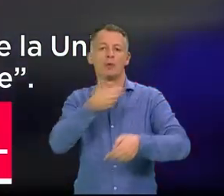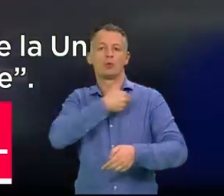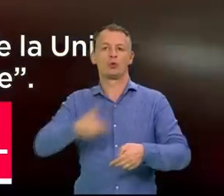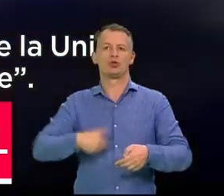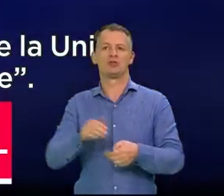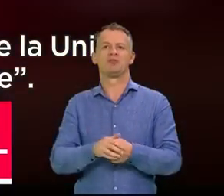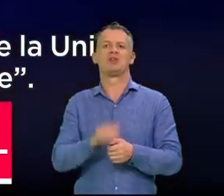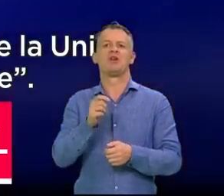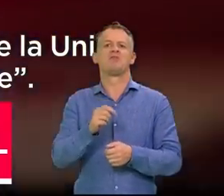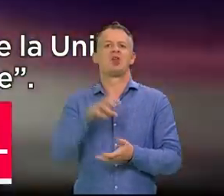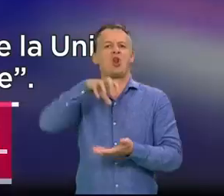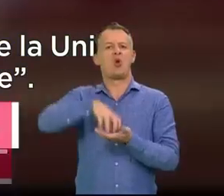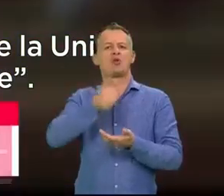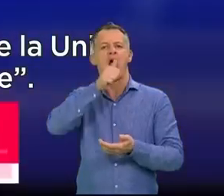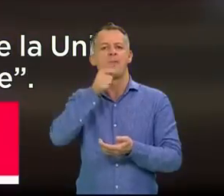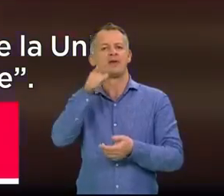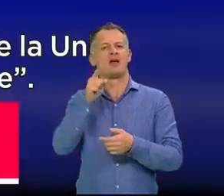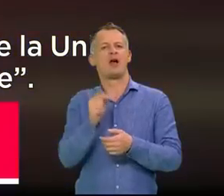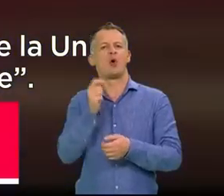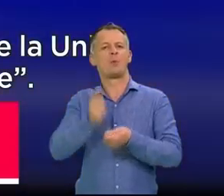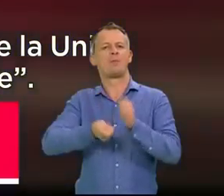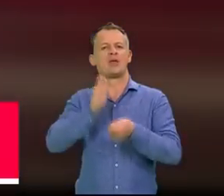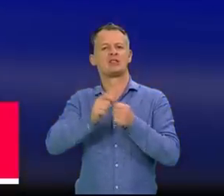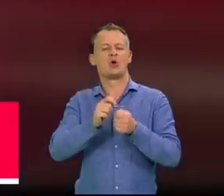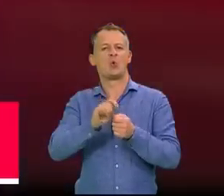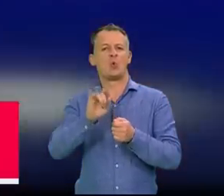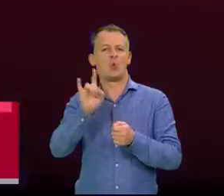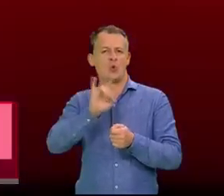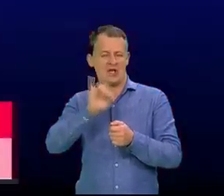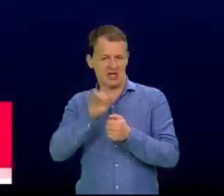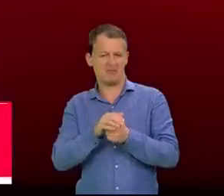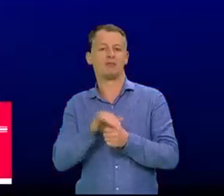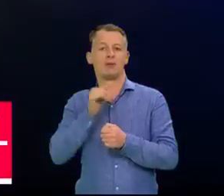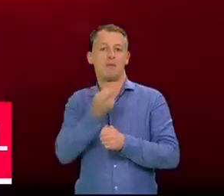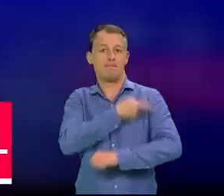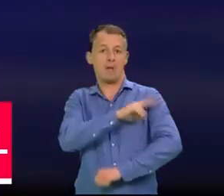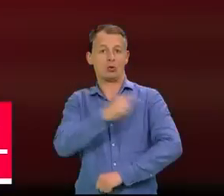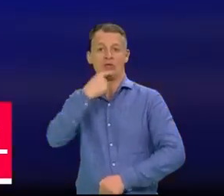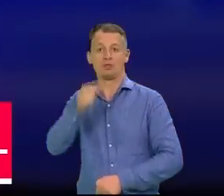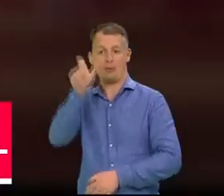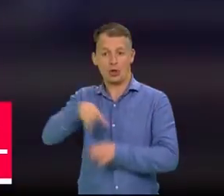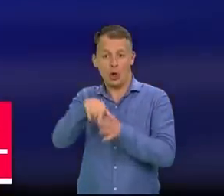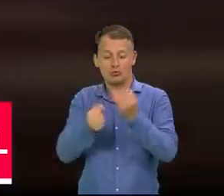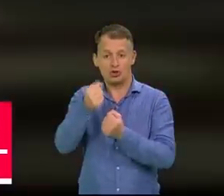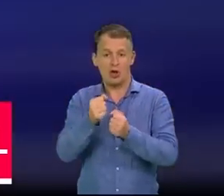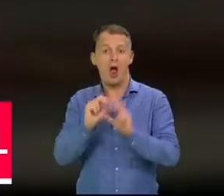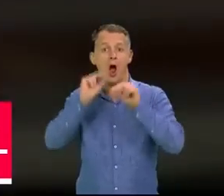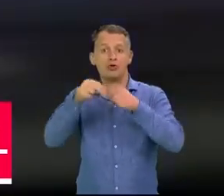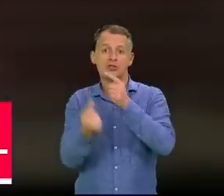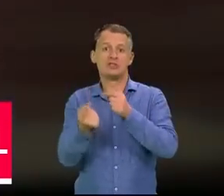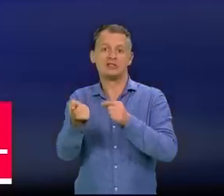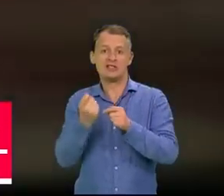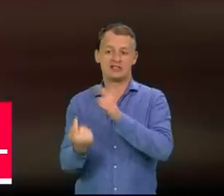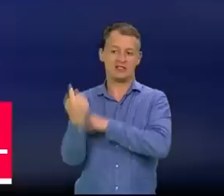încă de la fântânele de la Unirii. Mă rog, și canat. Mai mulți se luau la liniuțe. Martorii spun că la un moment dat șoferii au ajuns din urmă o